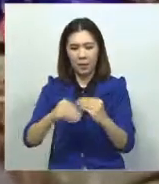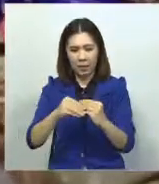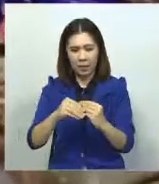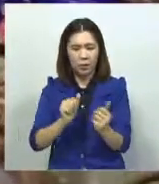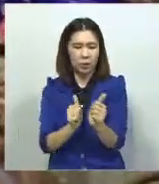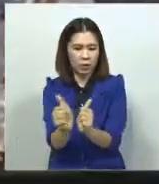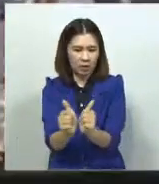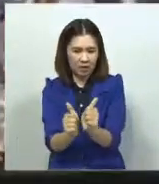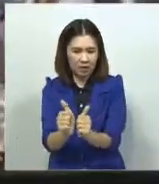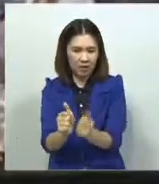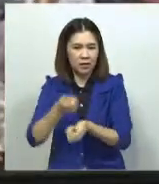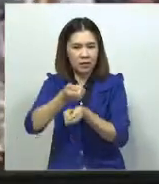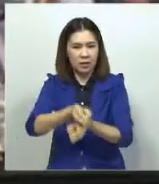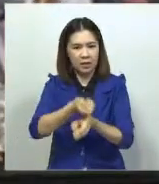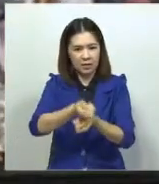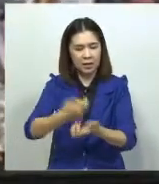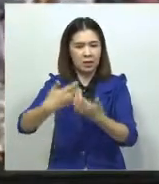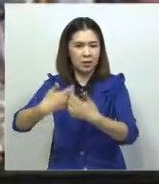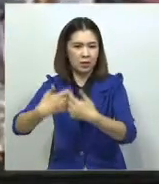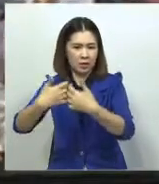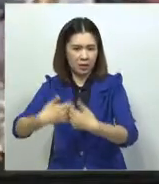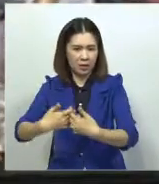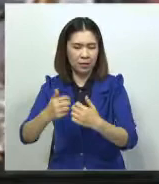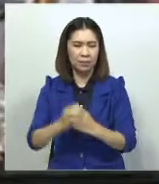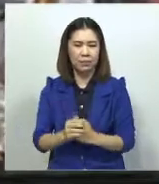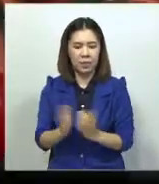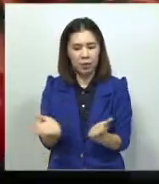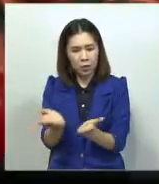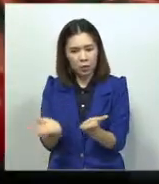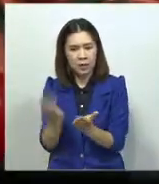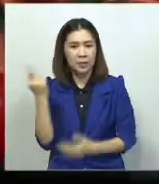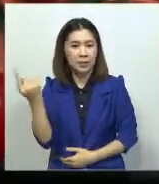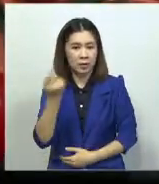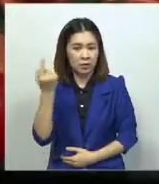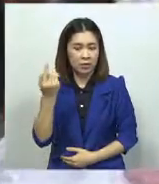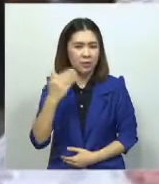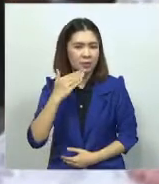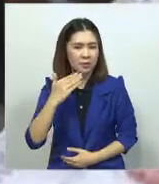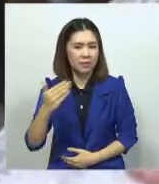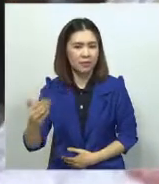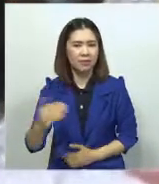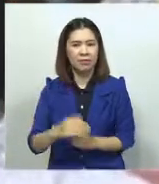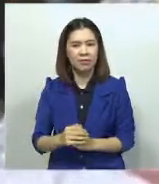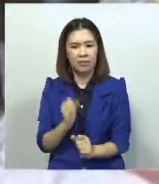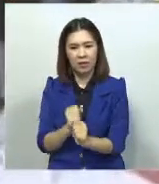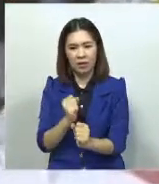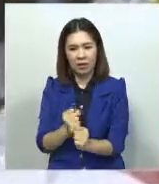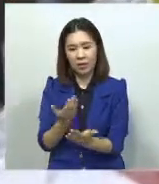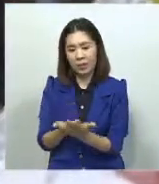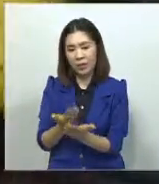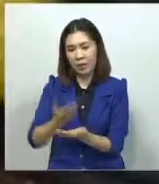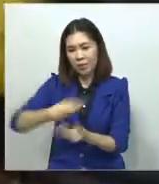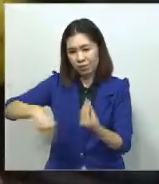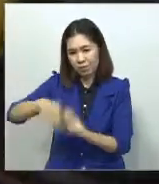ขันภาคการเกษตรและอุตสาหกรรมควบคู่กับการส่งเสริมการท่องเที่ยวที่ยั่งยืนนำไปสู่การสร้างรายได้เข้าจังหวั